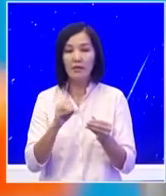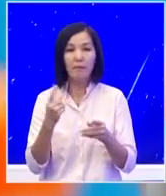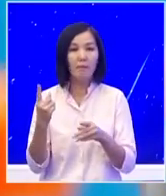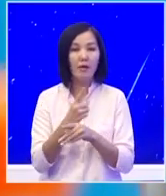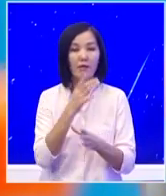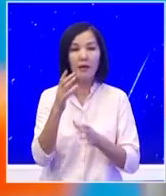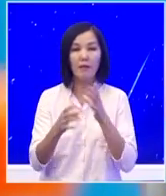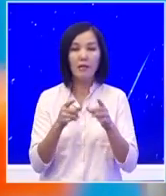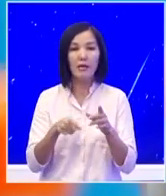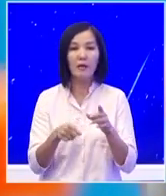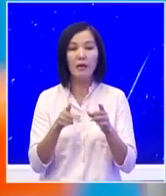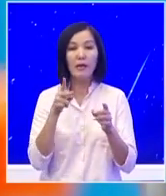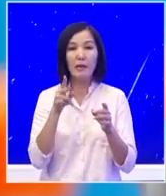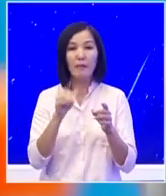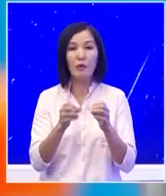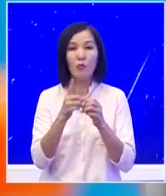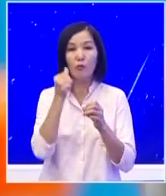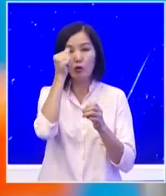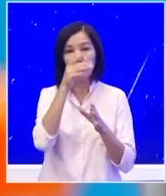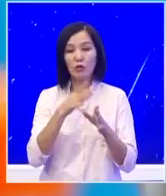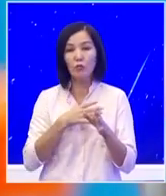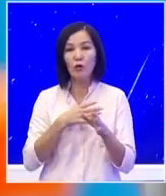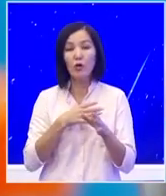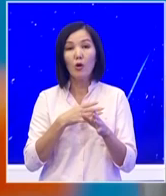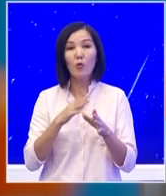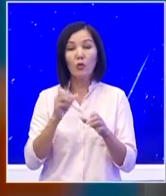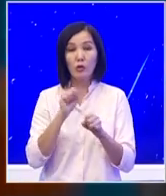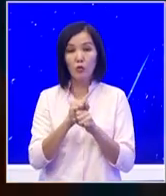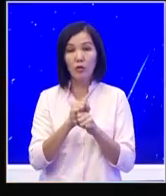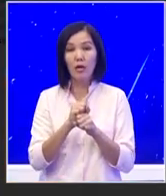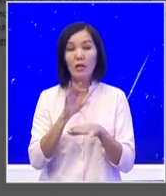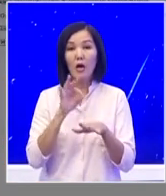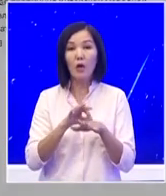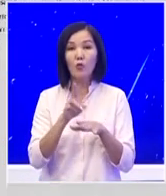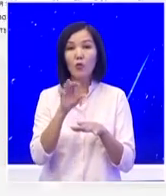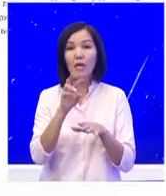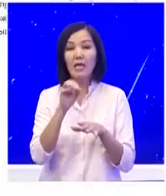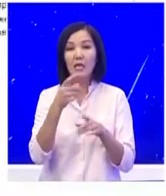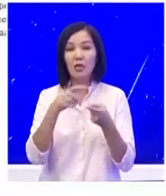рет 2011 жылы анықталған. Мұнан кейін белгі бермеген ауру адамға кенеден жұғат,